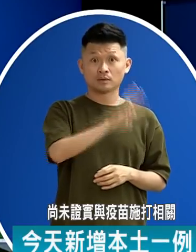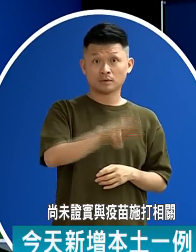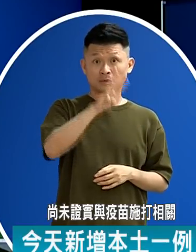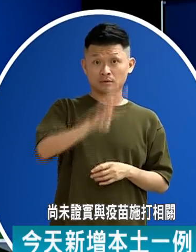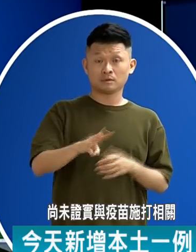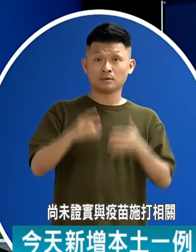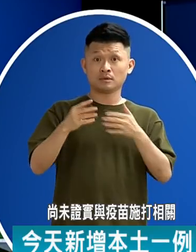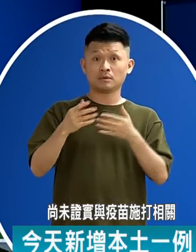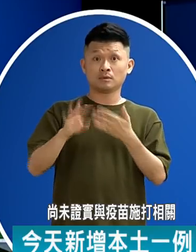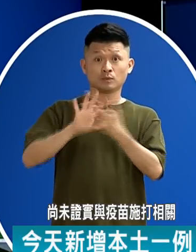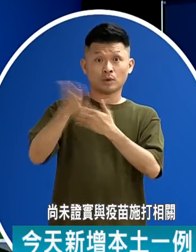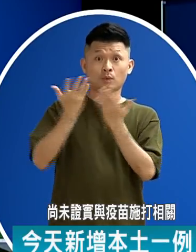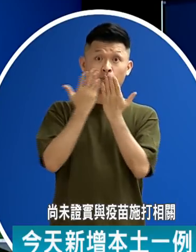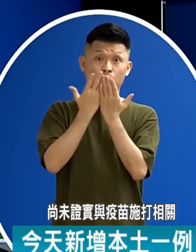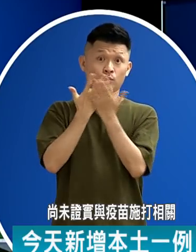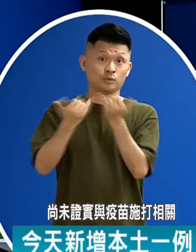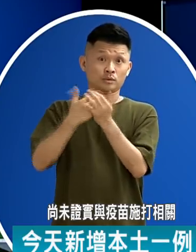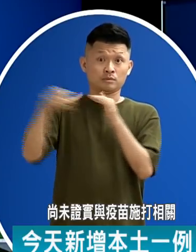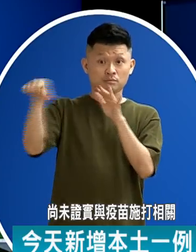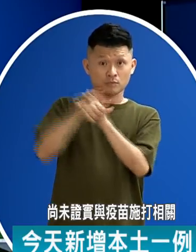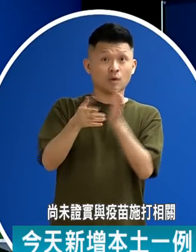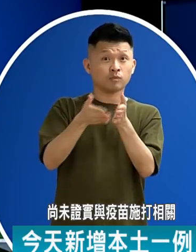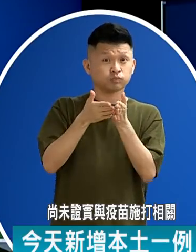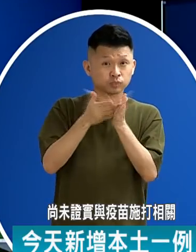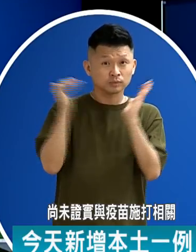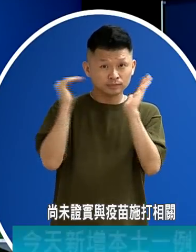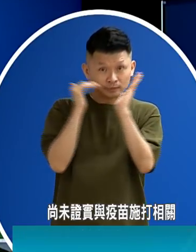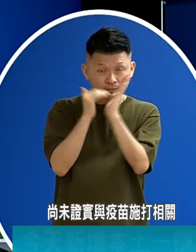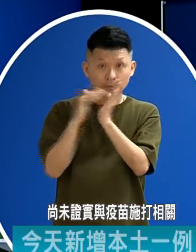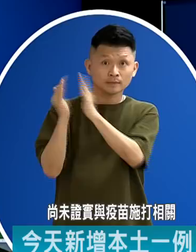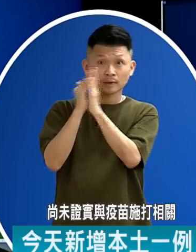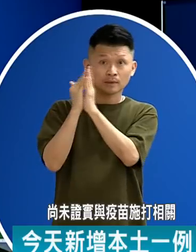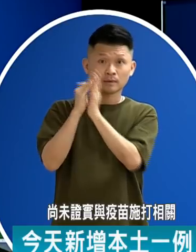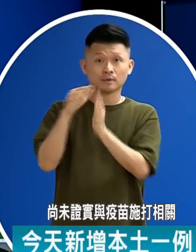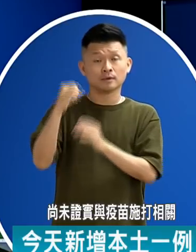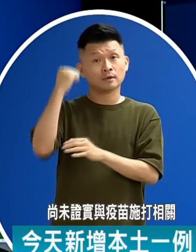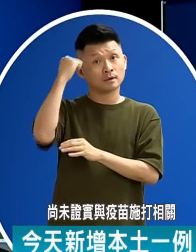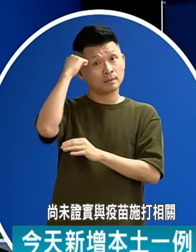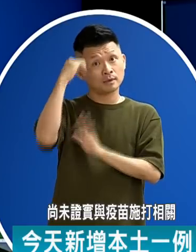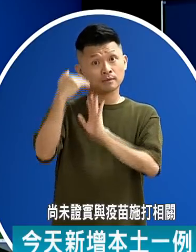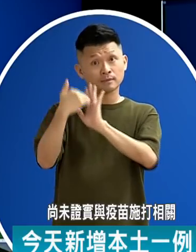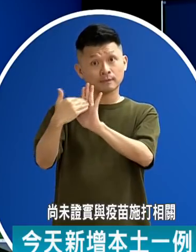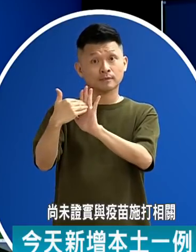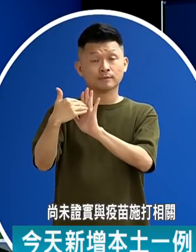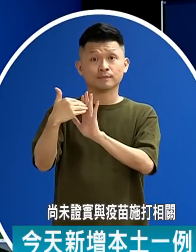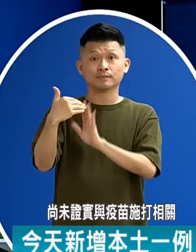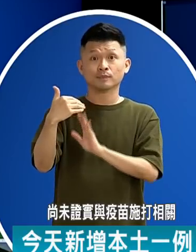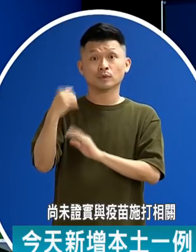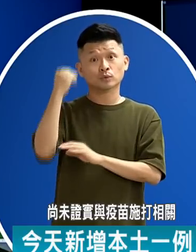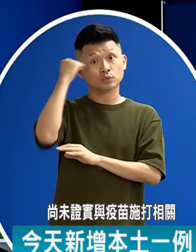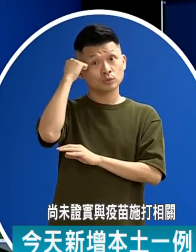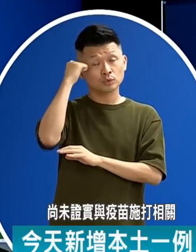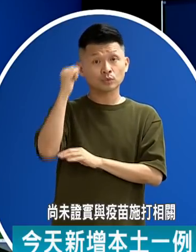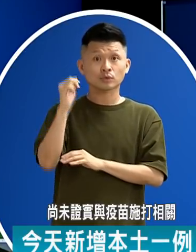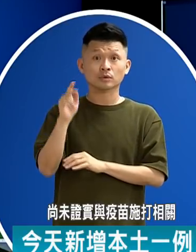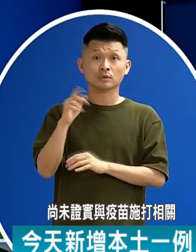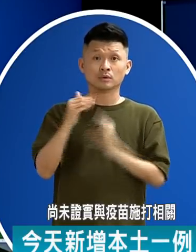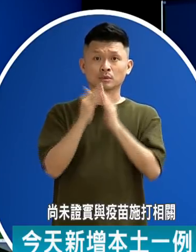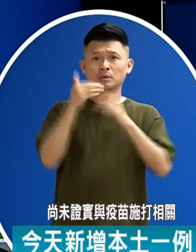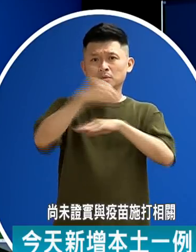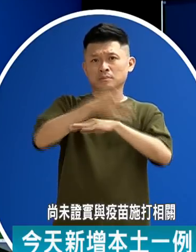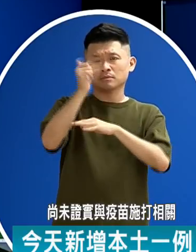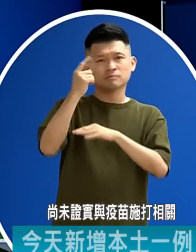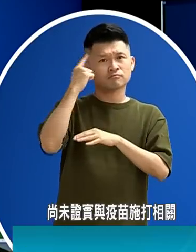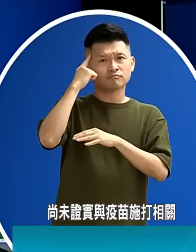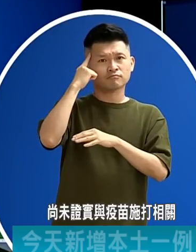境外生即将来台了，然后学生会就会就近在桃园入住防疫旅馆，但是桃园市长表示。是说这个防疫旅馆的量呢